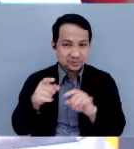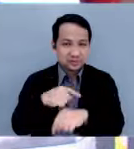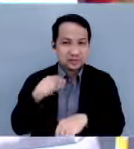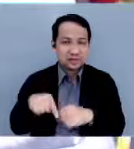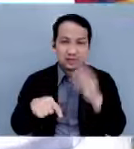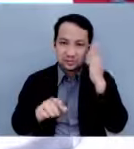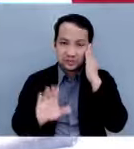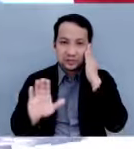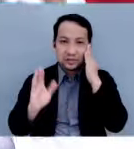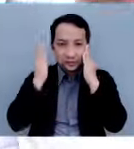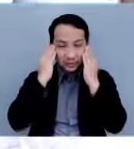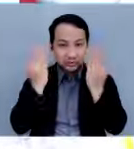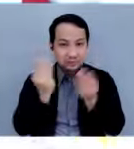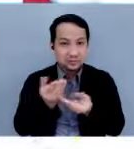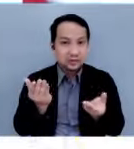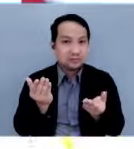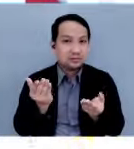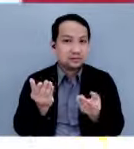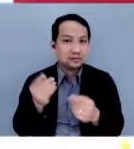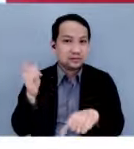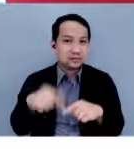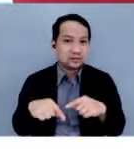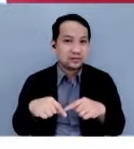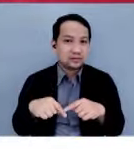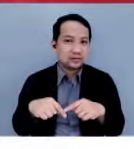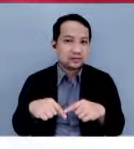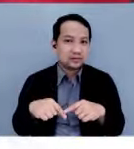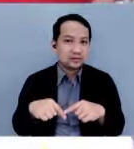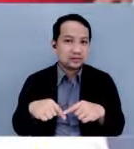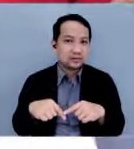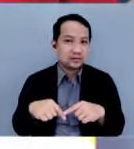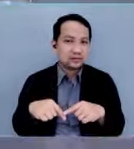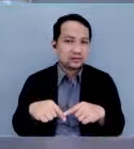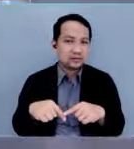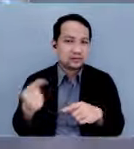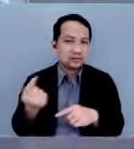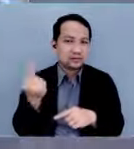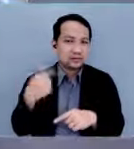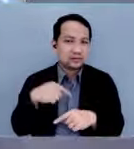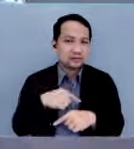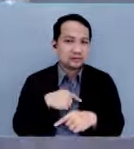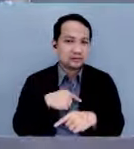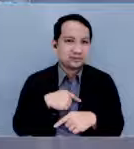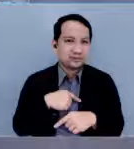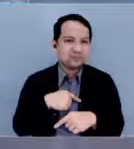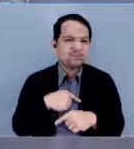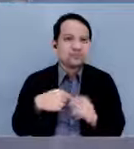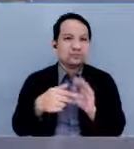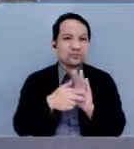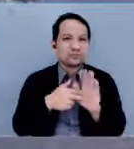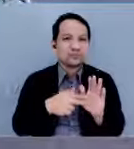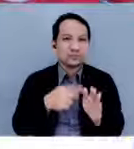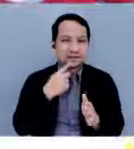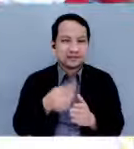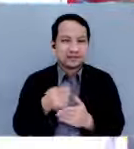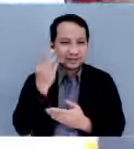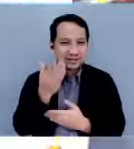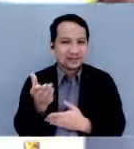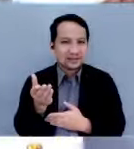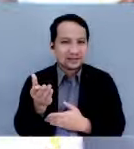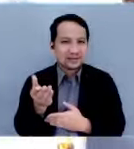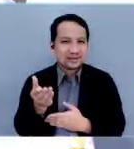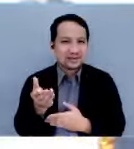na nakakatalo sa akin siya mag-challenge. Ayan na, ayan. Sinabi mo na, nakalagay sa script. Ikaw ang nasasabihin. Mama, ano na, hindi mo ba